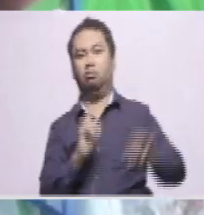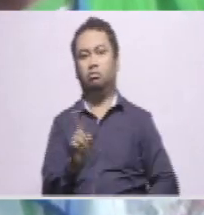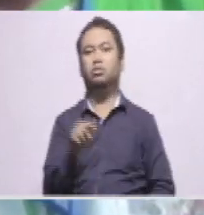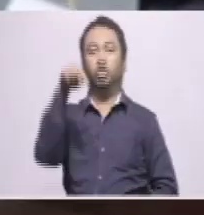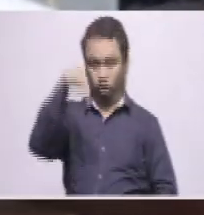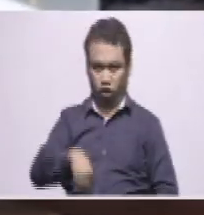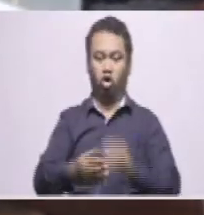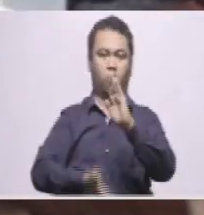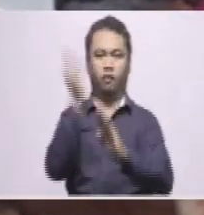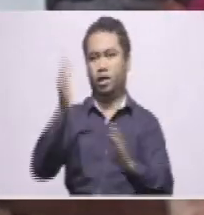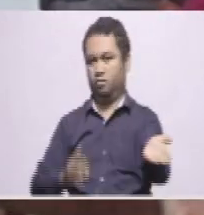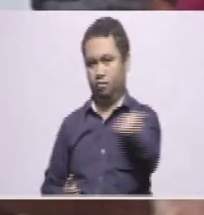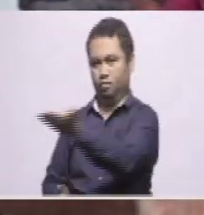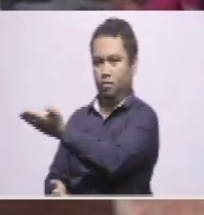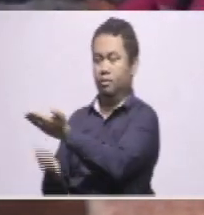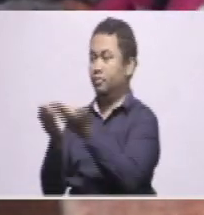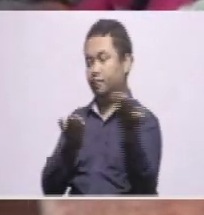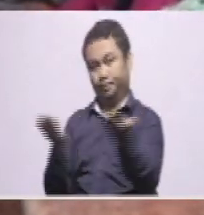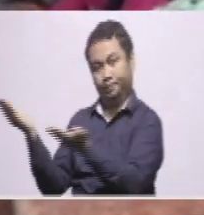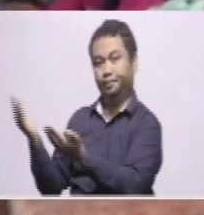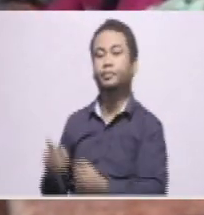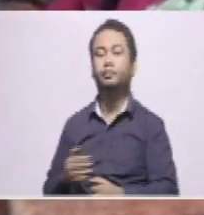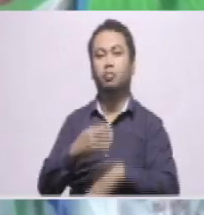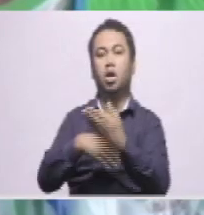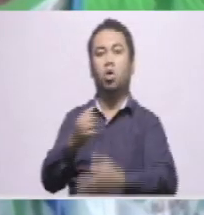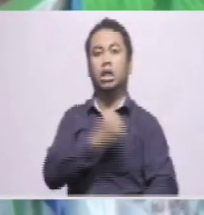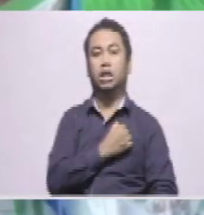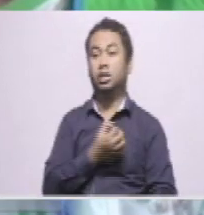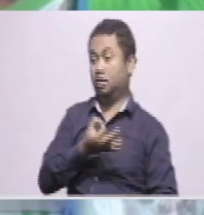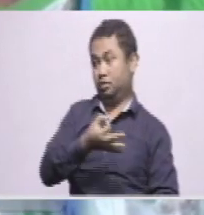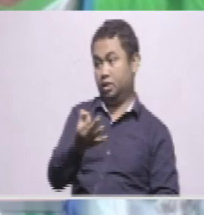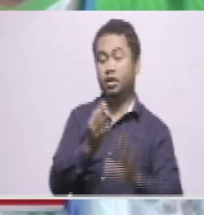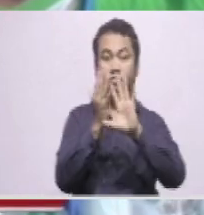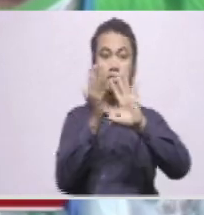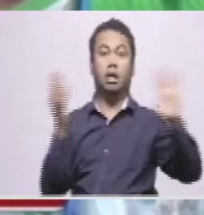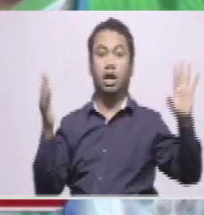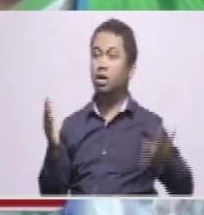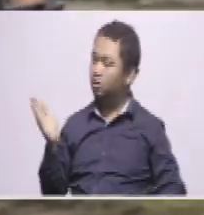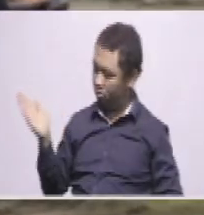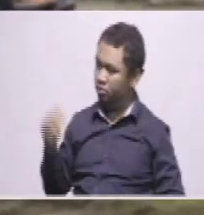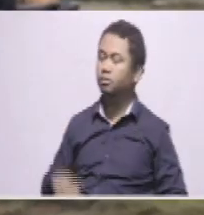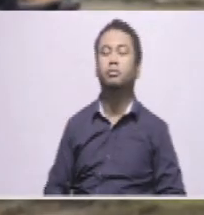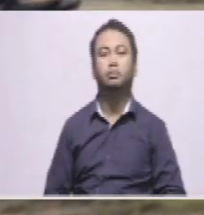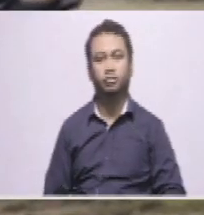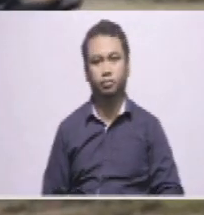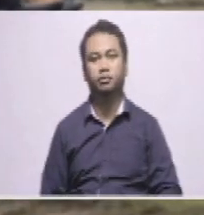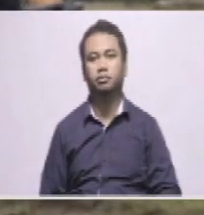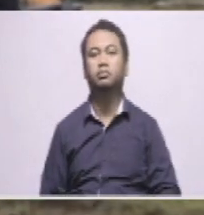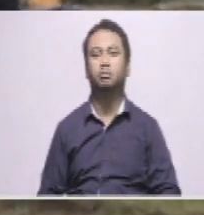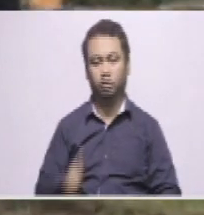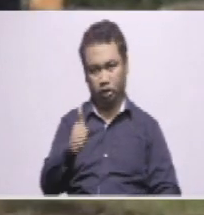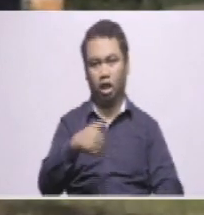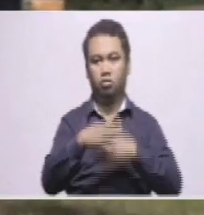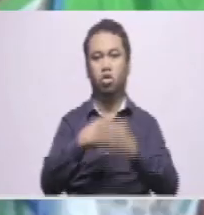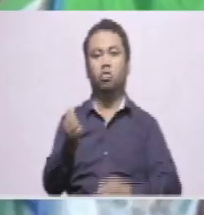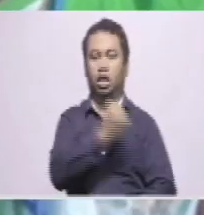n'izao zany dia vitao ny didy ary hitanao moa zany fa tsy de misy filaharana be zany ka tsarasara zany dia vitainy alohaloha ny didy a mba